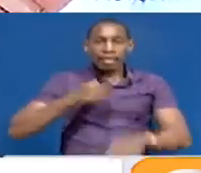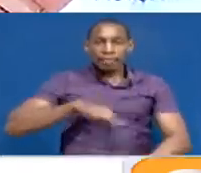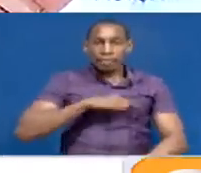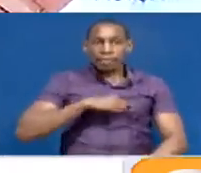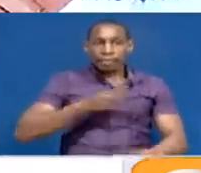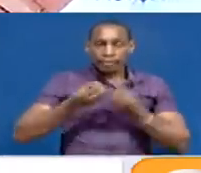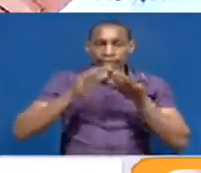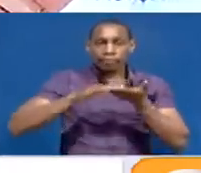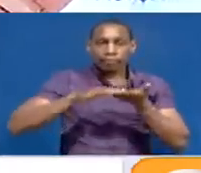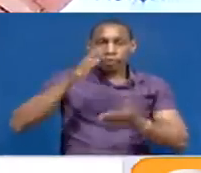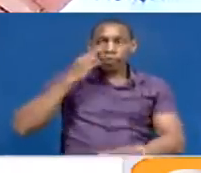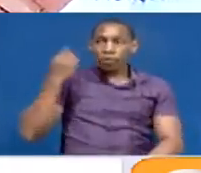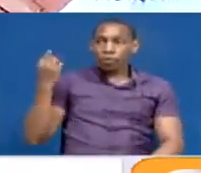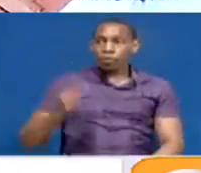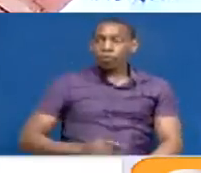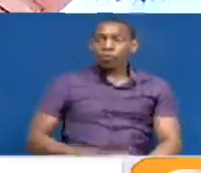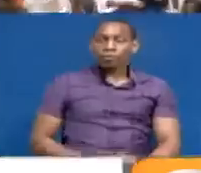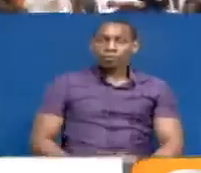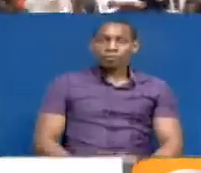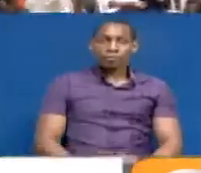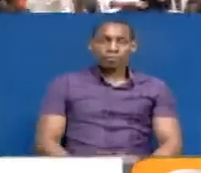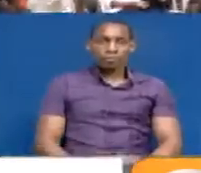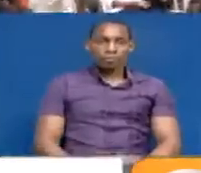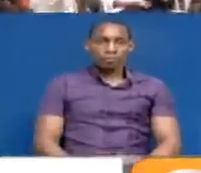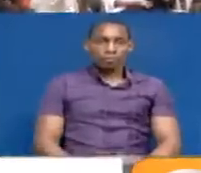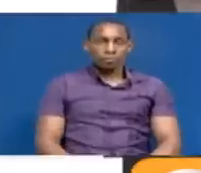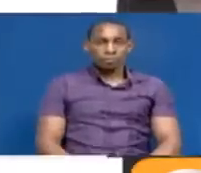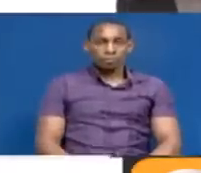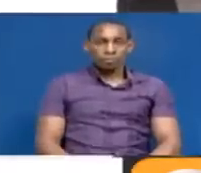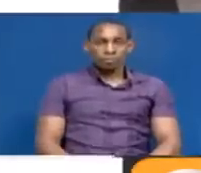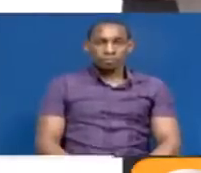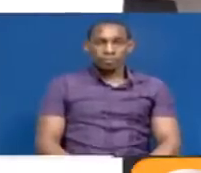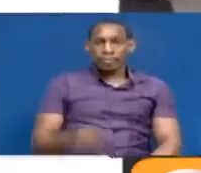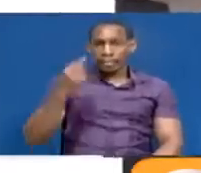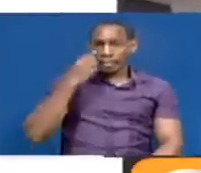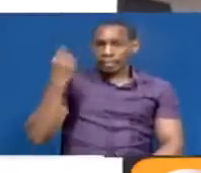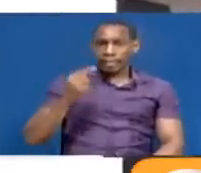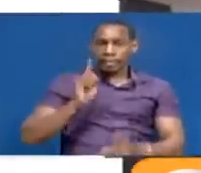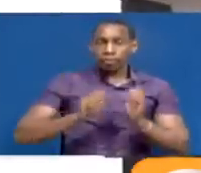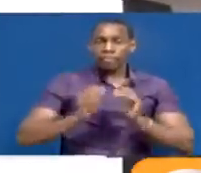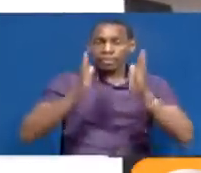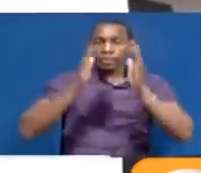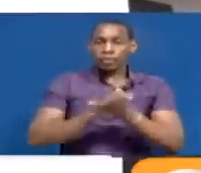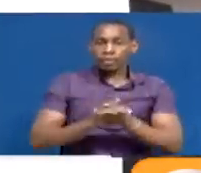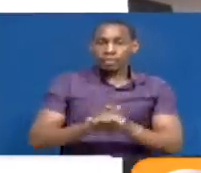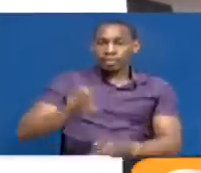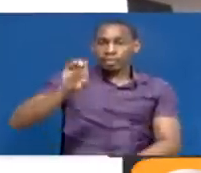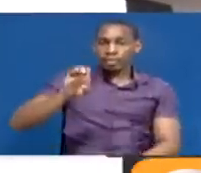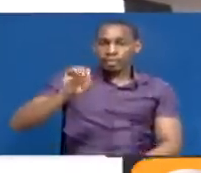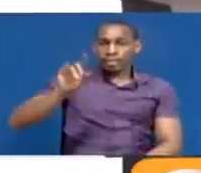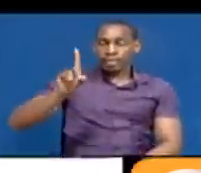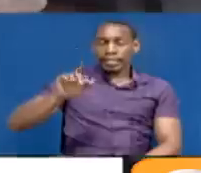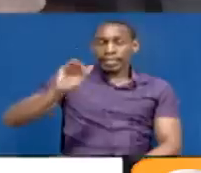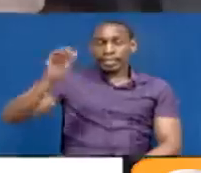Mtalaki ana maelezo zaidi. Namshukuru Mheshimiwa Haro. Ni katika hafla ya kusherehekea siku kuu ya Eid